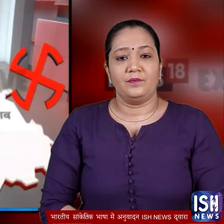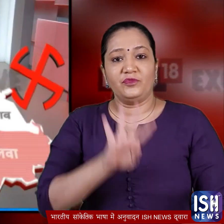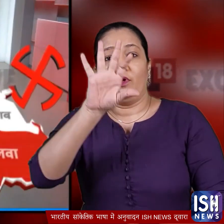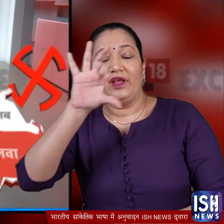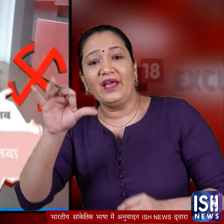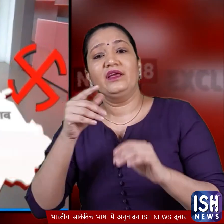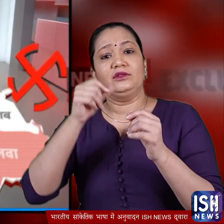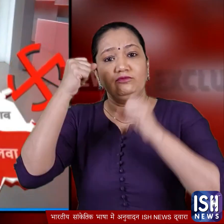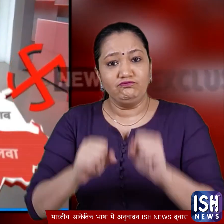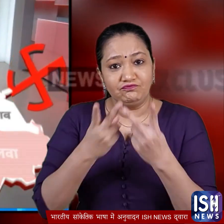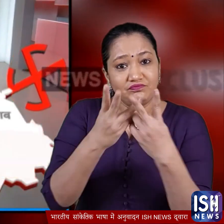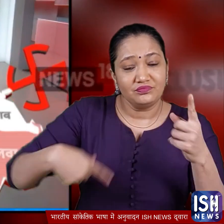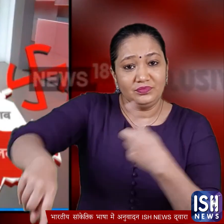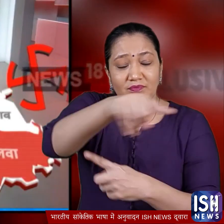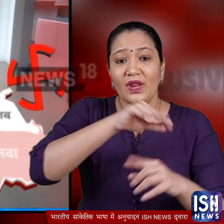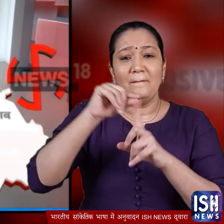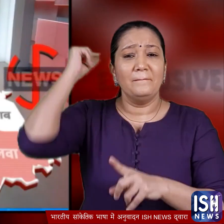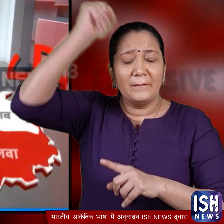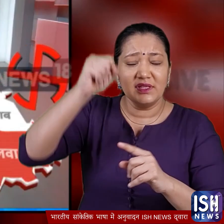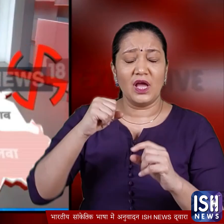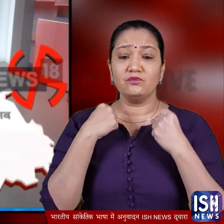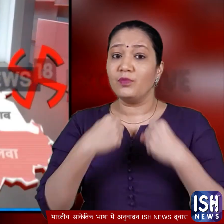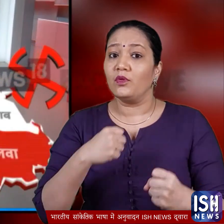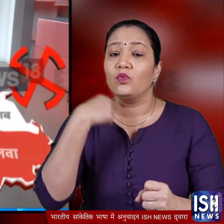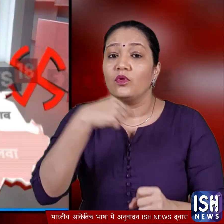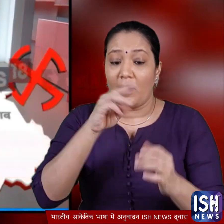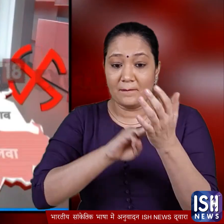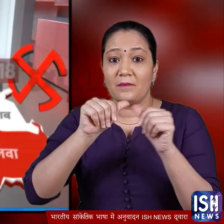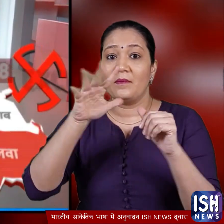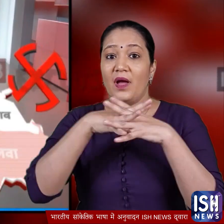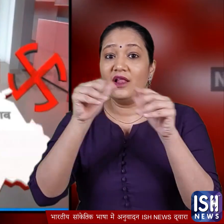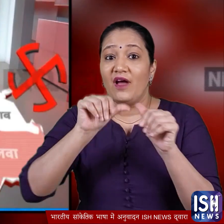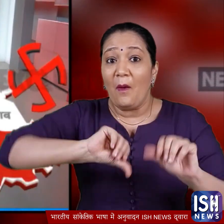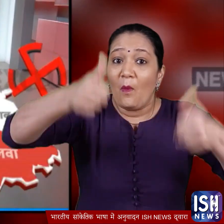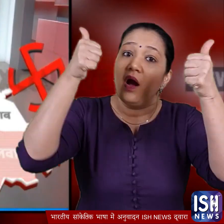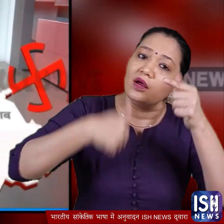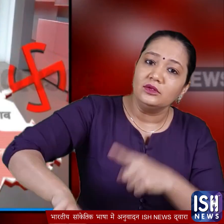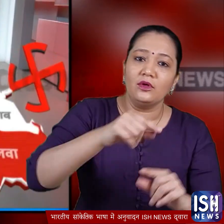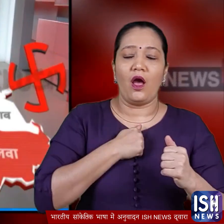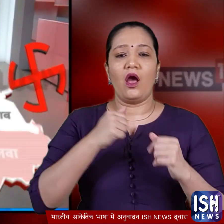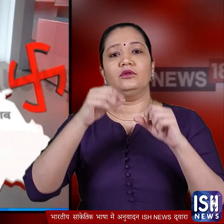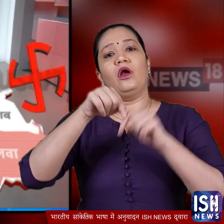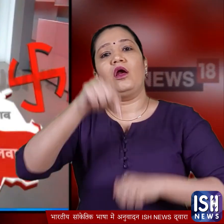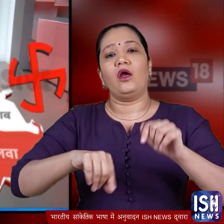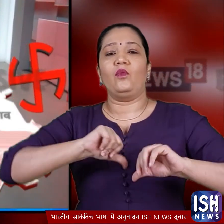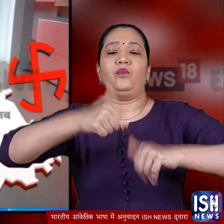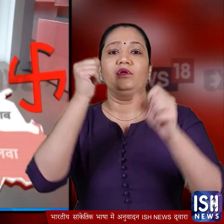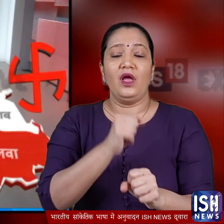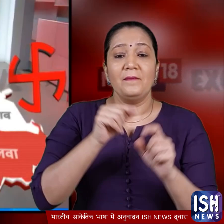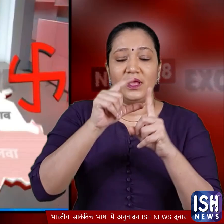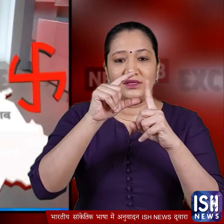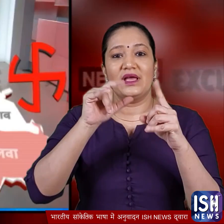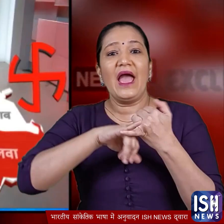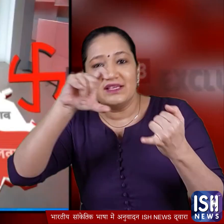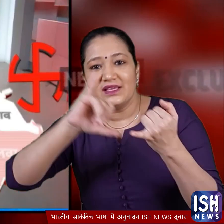69 सीटें हैं। मतलब ये कि पंजाब की सत्ता पर वही काबिज होगा जो मालवा जीत जाएगा। इसके अलावा मालवा क्षेत्र में